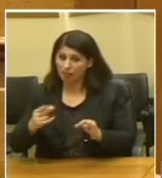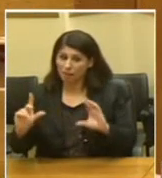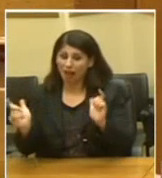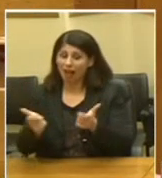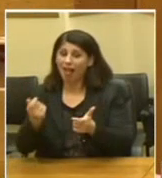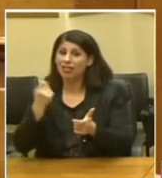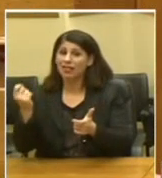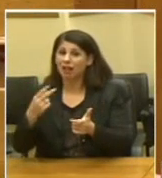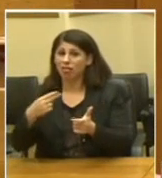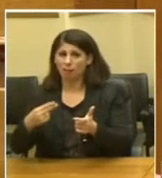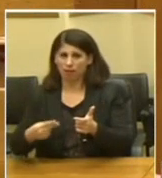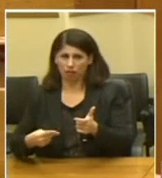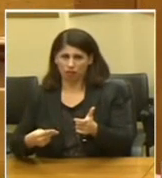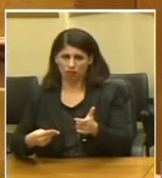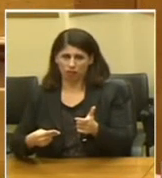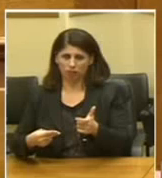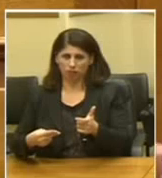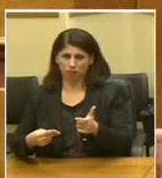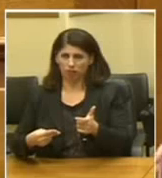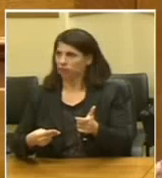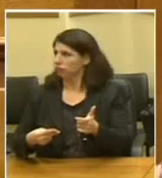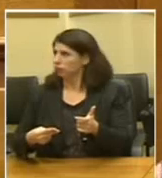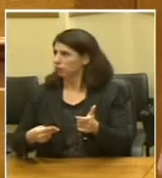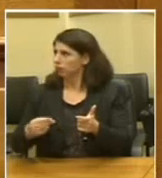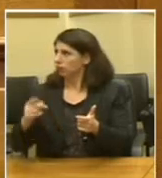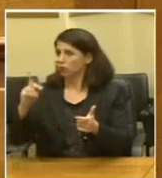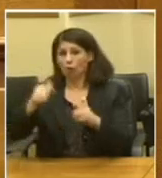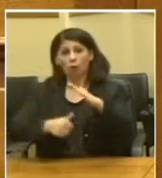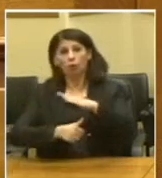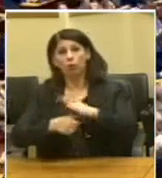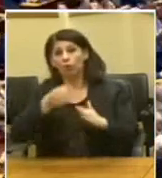ησυχία. Κάντε ησυχία, κύριε Γεωργαντά.